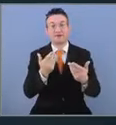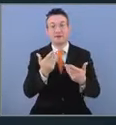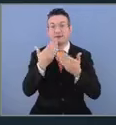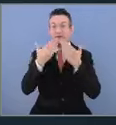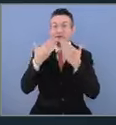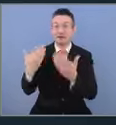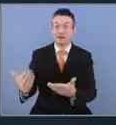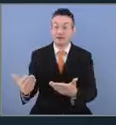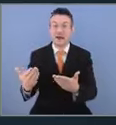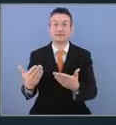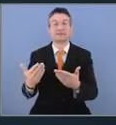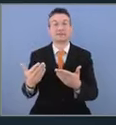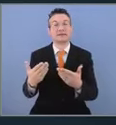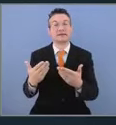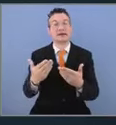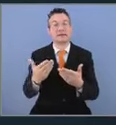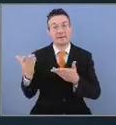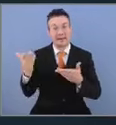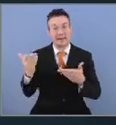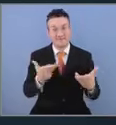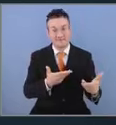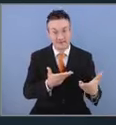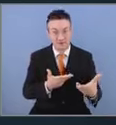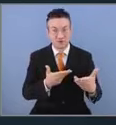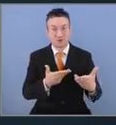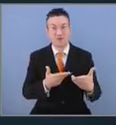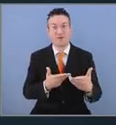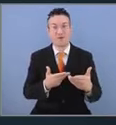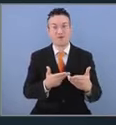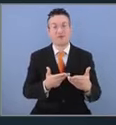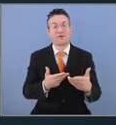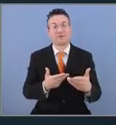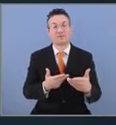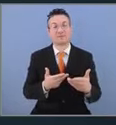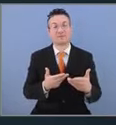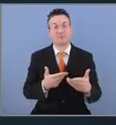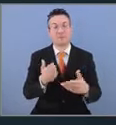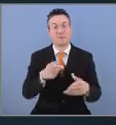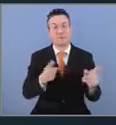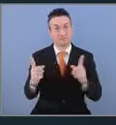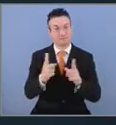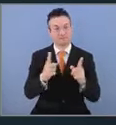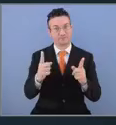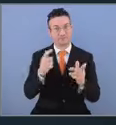per l'invito. Questi sono momenti fondamentali. Saluto